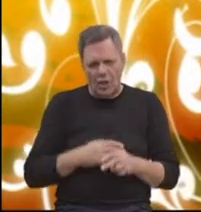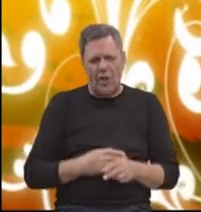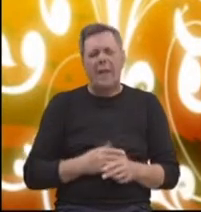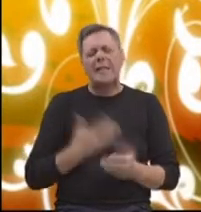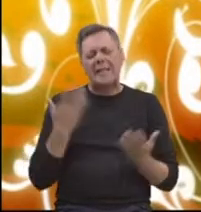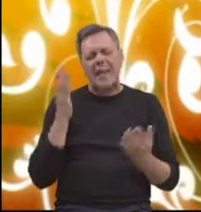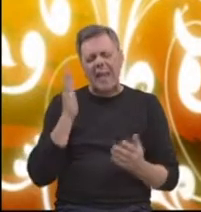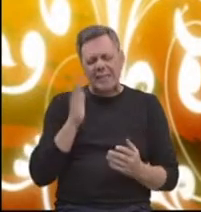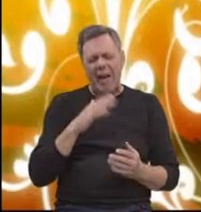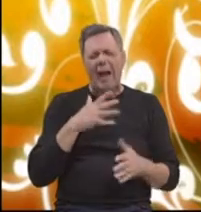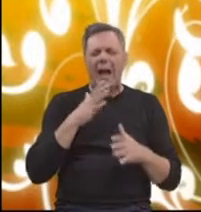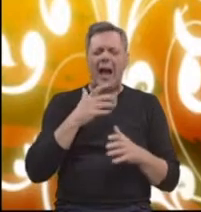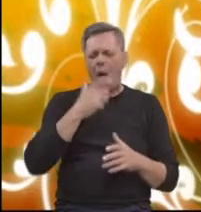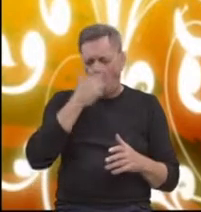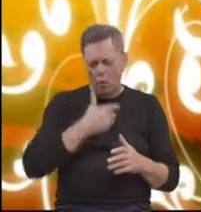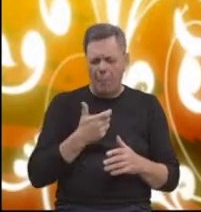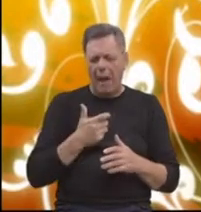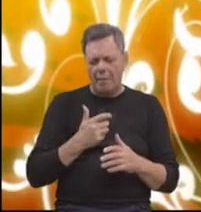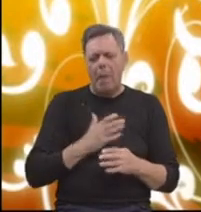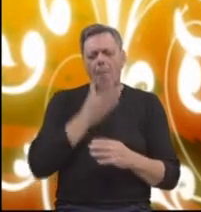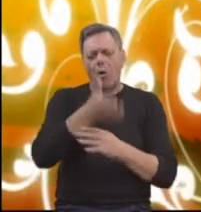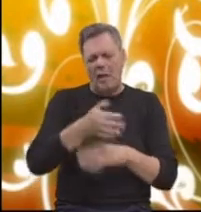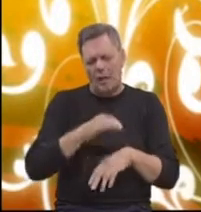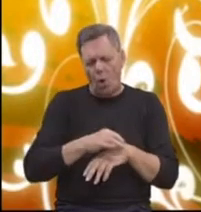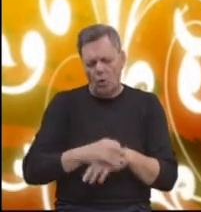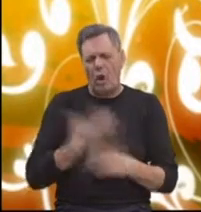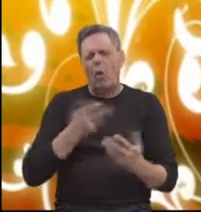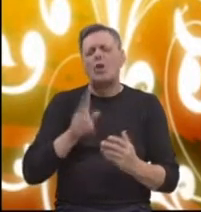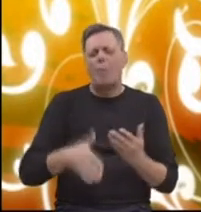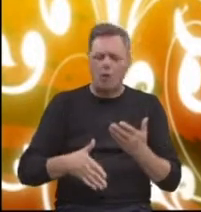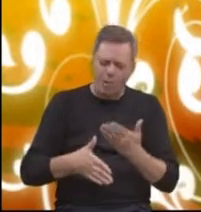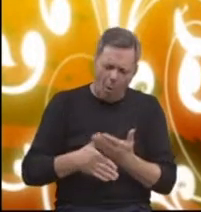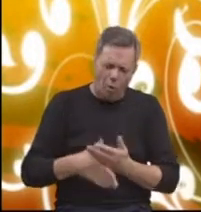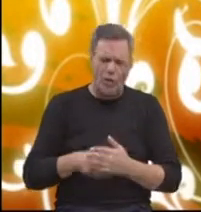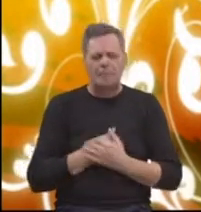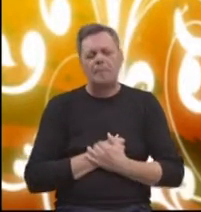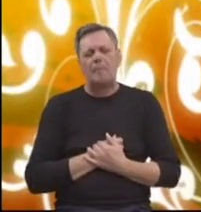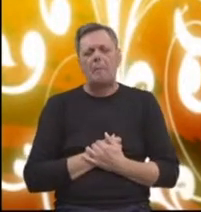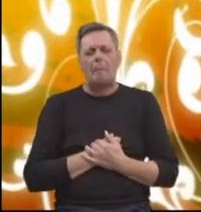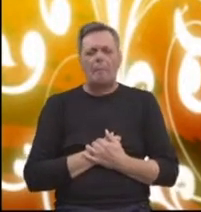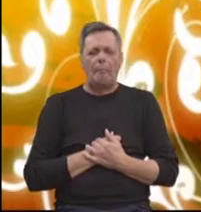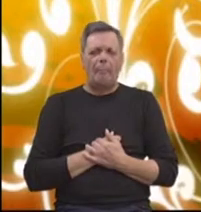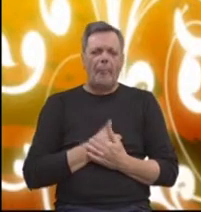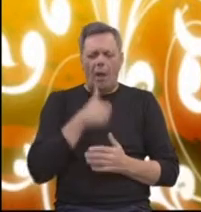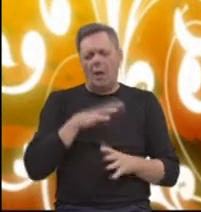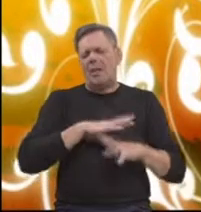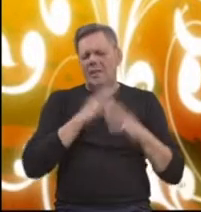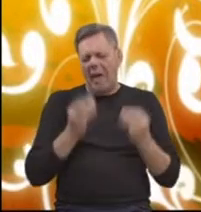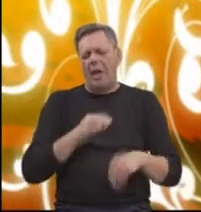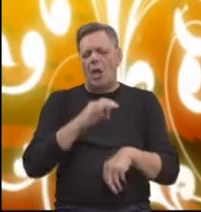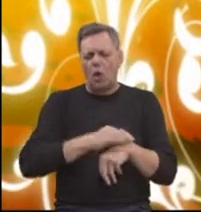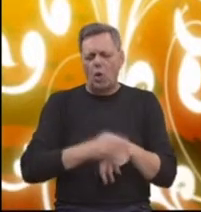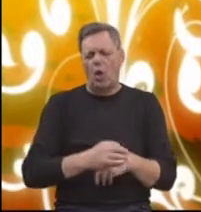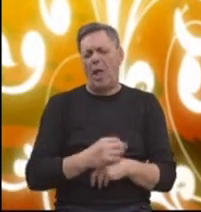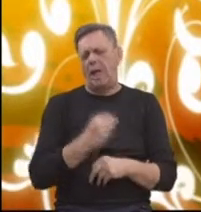ipak obrati stručnjaku koji će moći adekvatno pomoći. Dakle, od liječnika, ljekarnika i naravno nutricionista, ukoliko bi trebalo intervenirati u